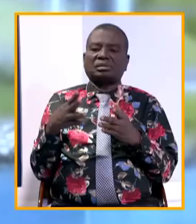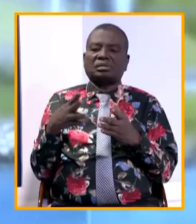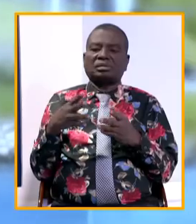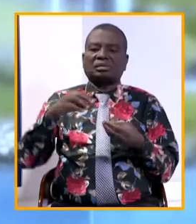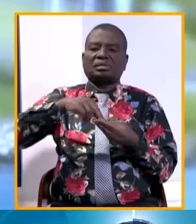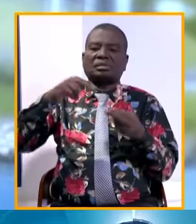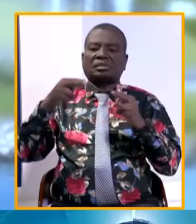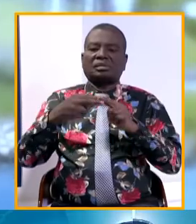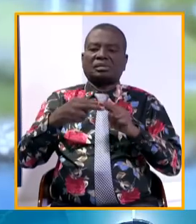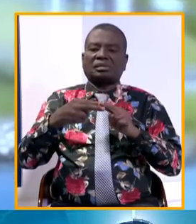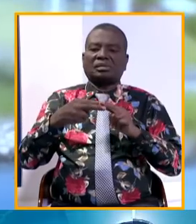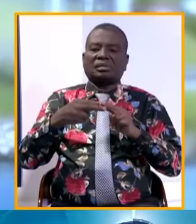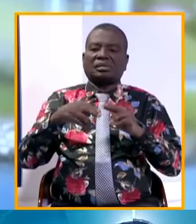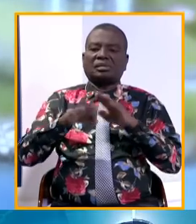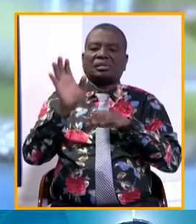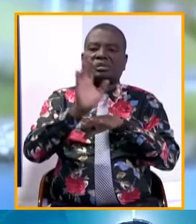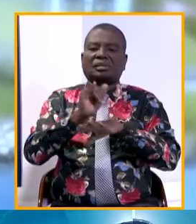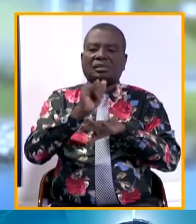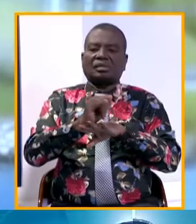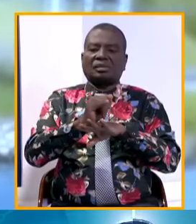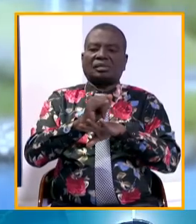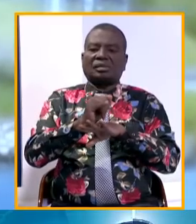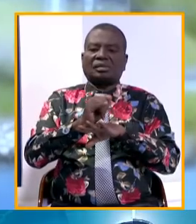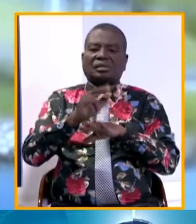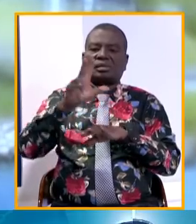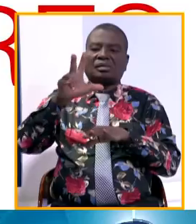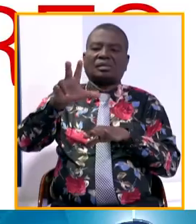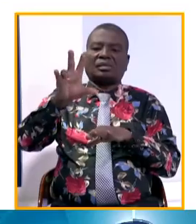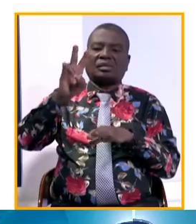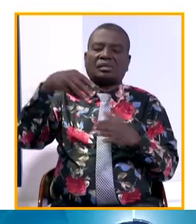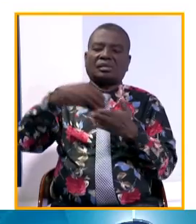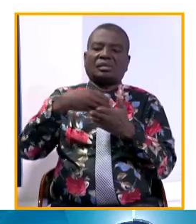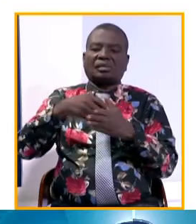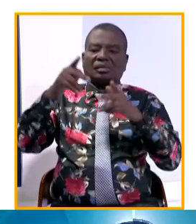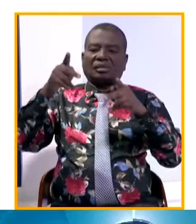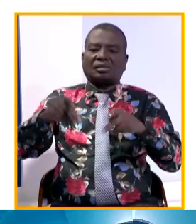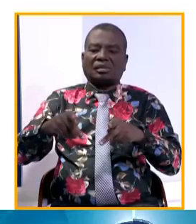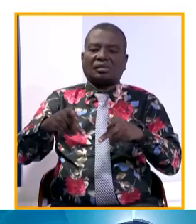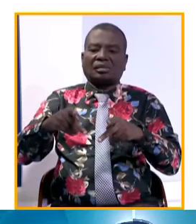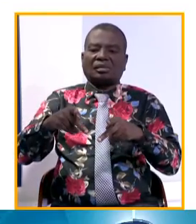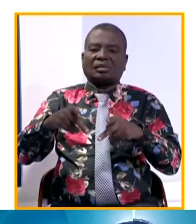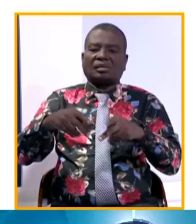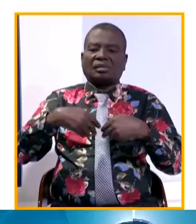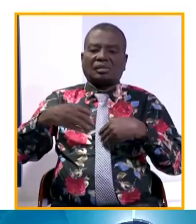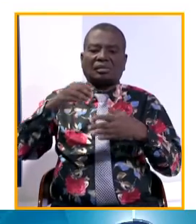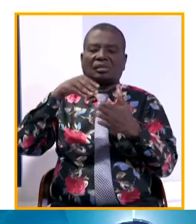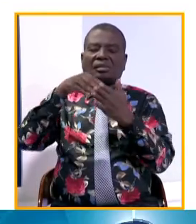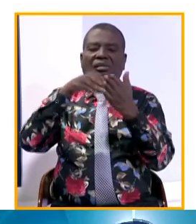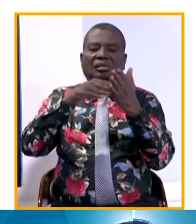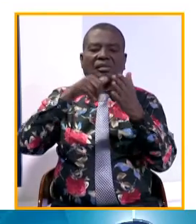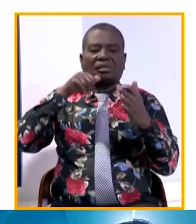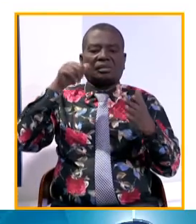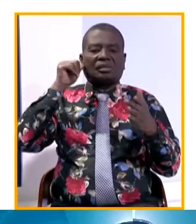Les chiffres du coronavirus en Côte d'Ivoire. 37 nouveaux cas de coronavirus ont été enregistrés